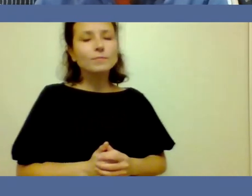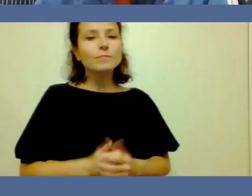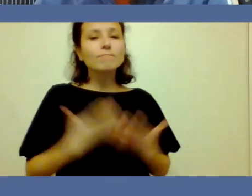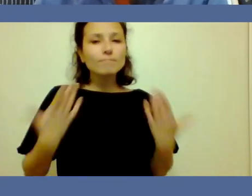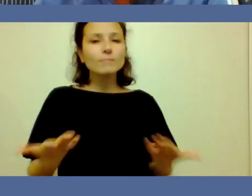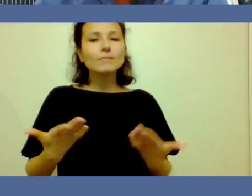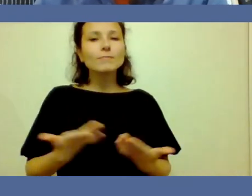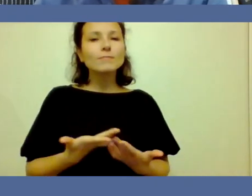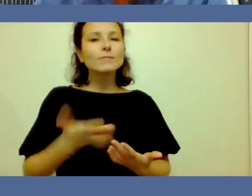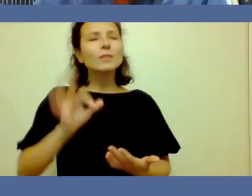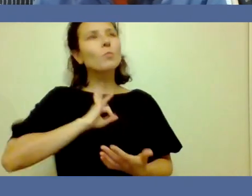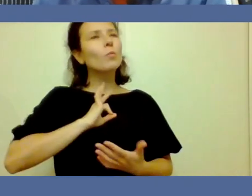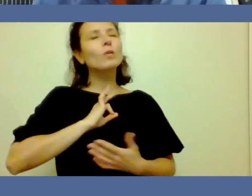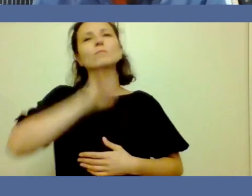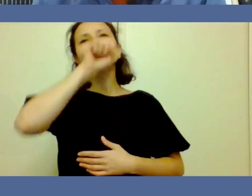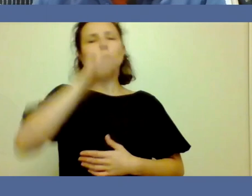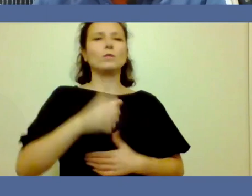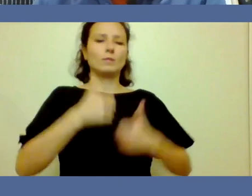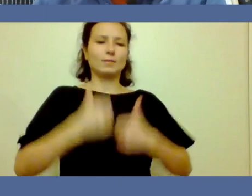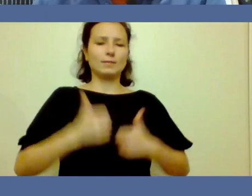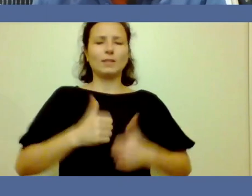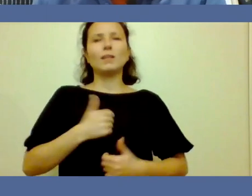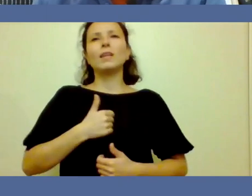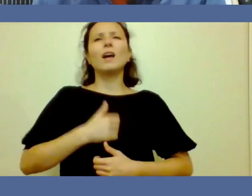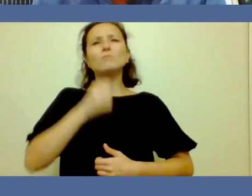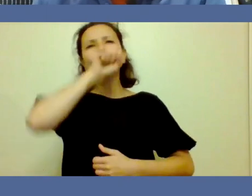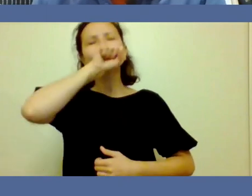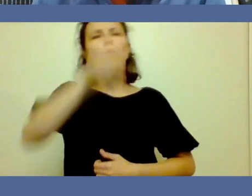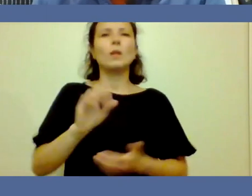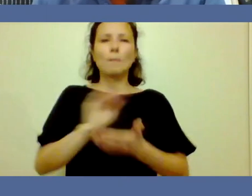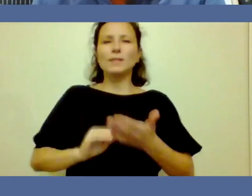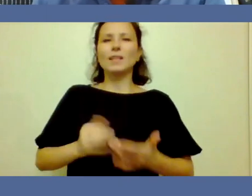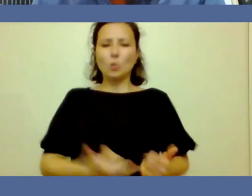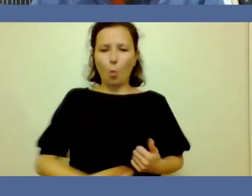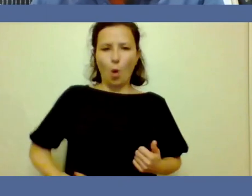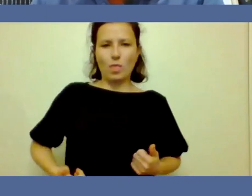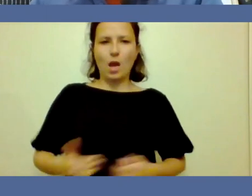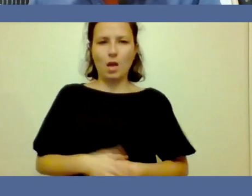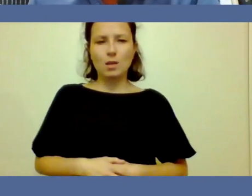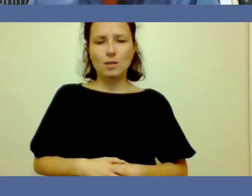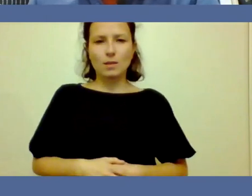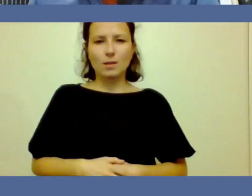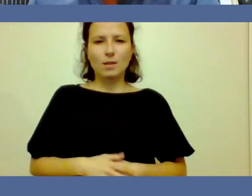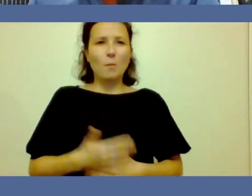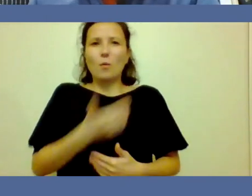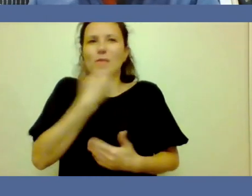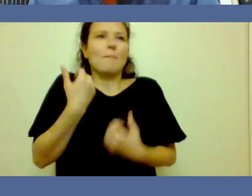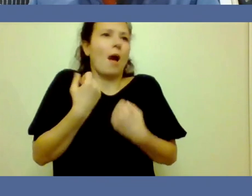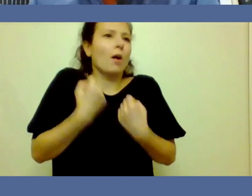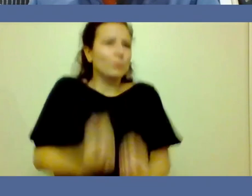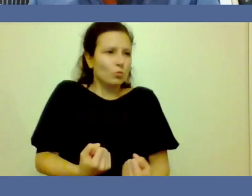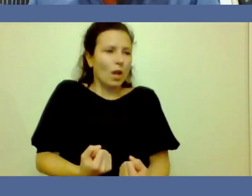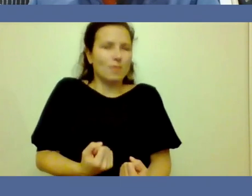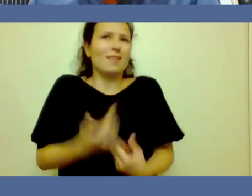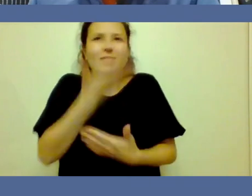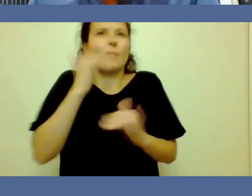mój ulubiony stan. W ogóle uwielbiam pisać z pustym brzuchem, bo to jest tak, że wtedy to mnie nie obciąża. Nie wiem, jak